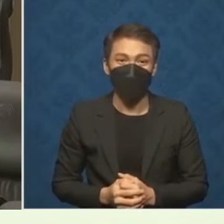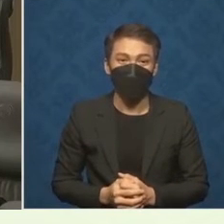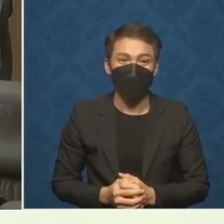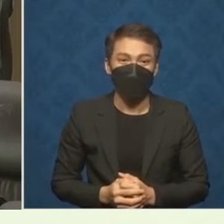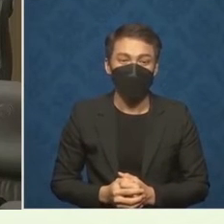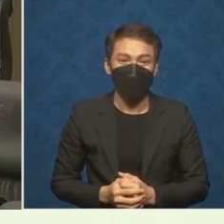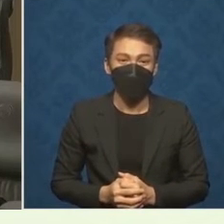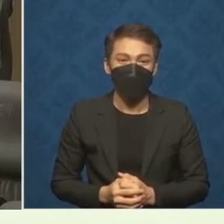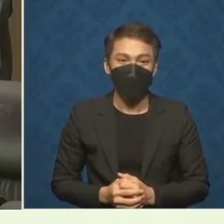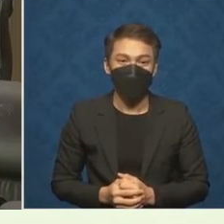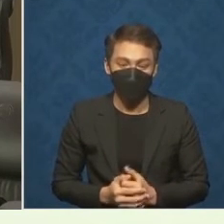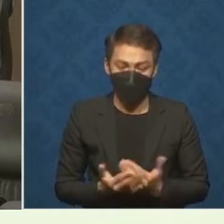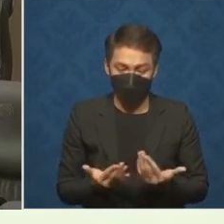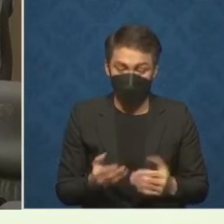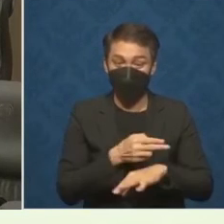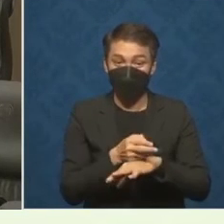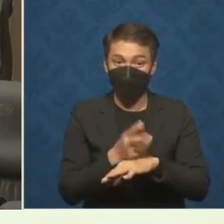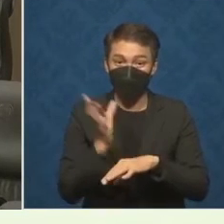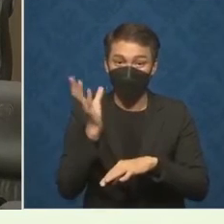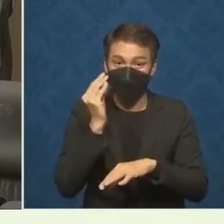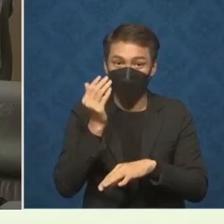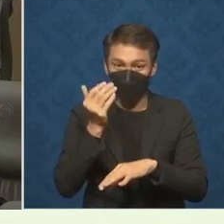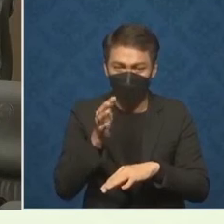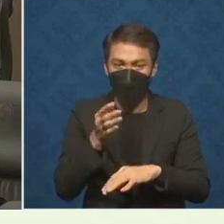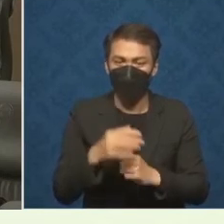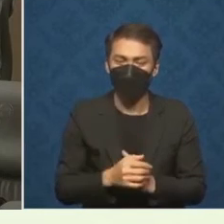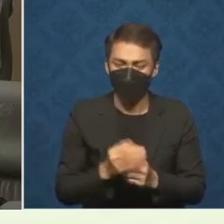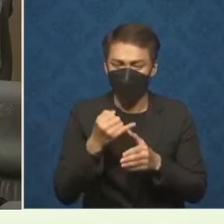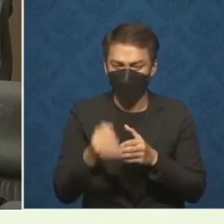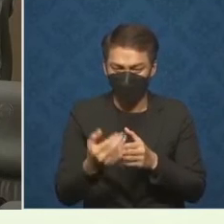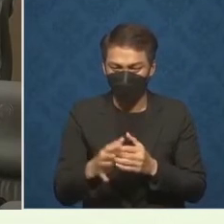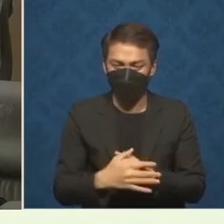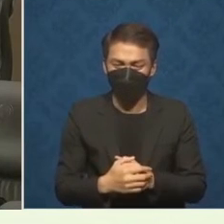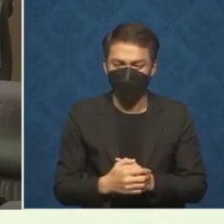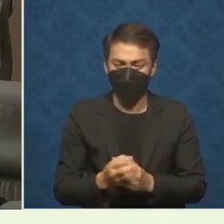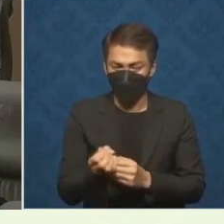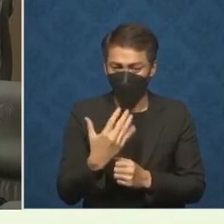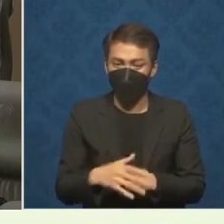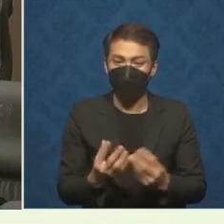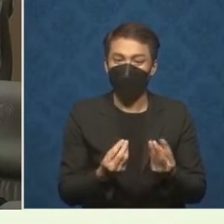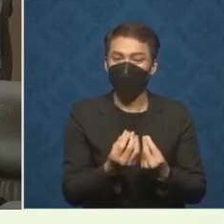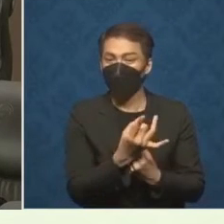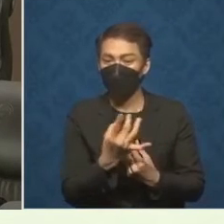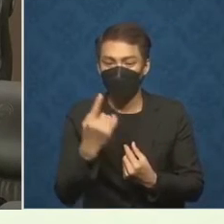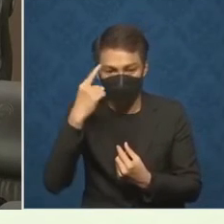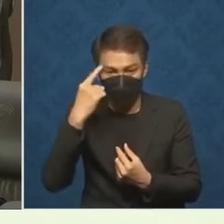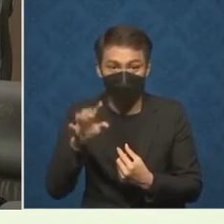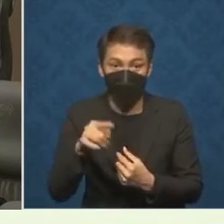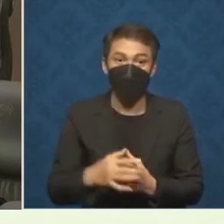เมื่อฟังคลิปจบไปแล้วนะครับเขาก็ระบุไว้ชัดเจนเบอร์อะไรมั่งนะครับต่อไปก็เ